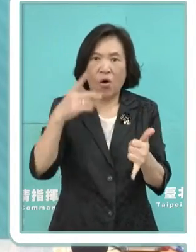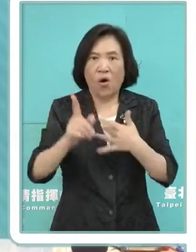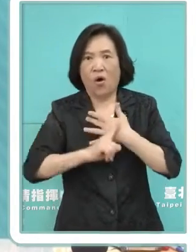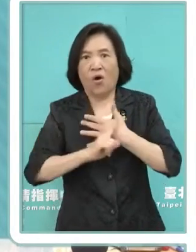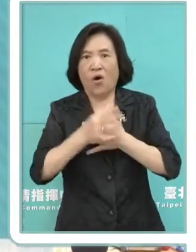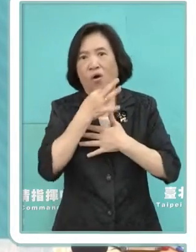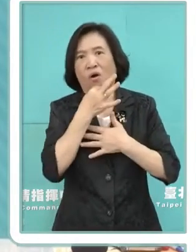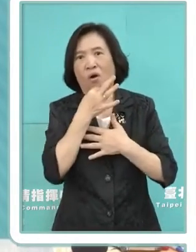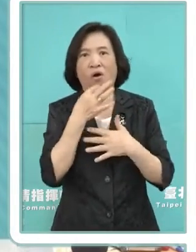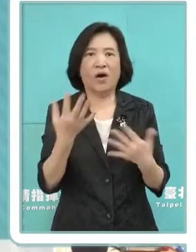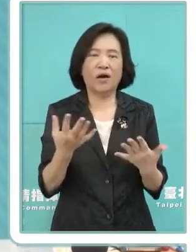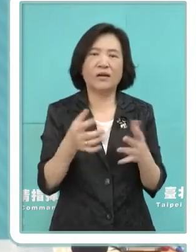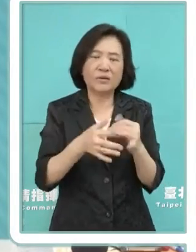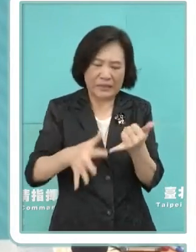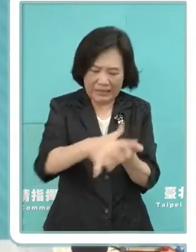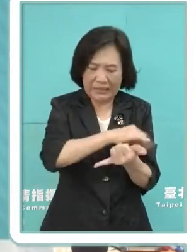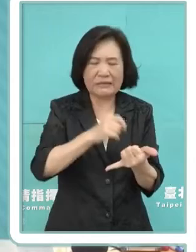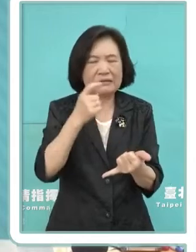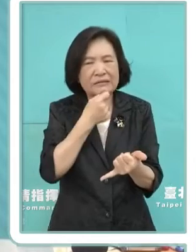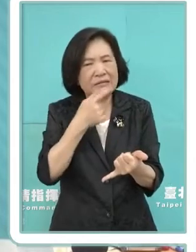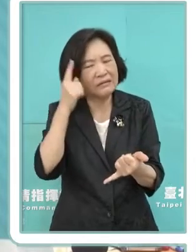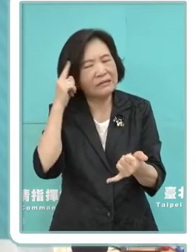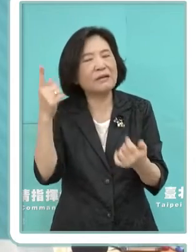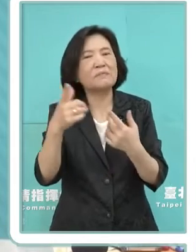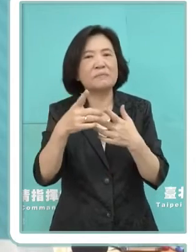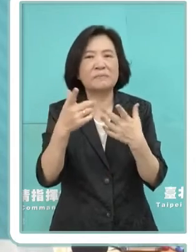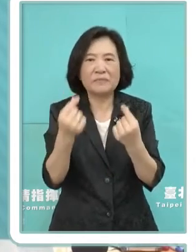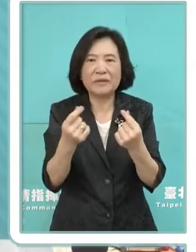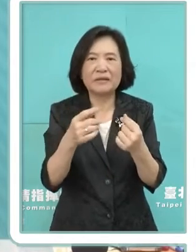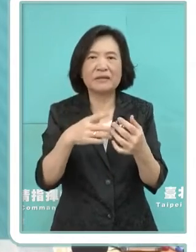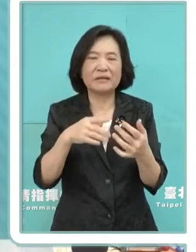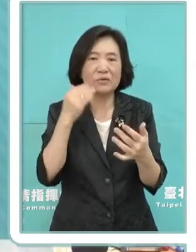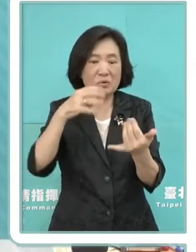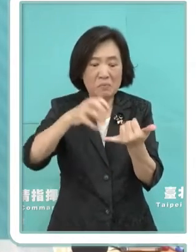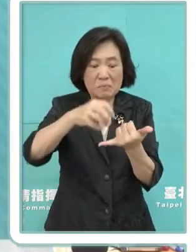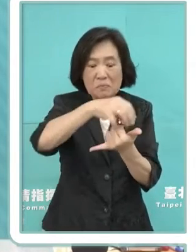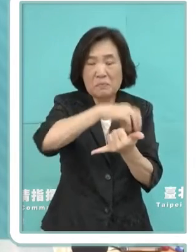紧张了，所以我倒觉得要各县市